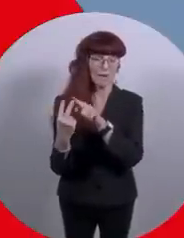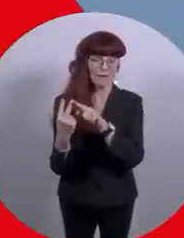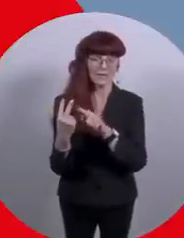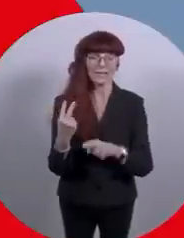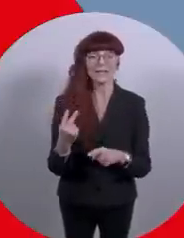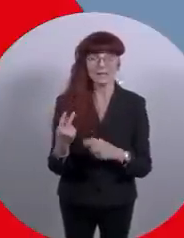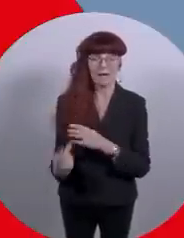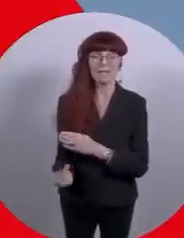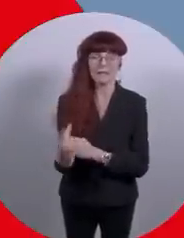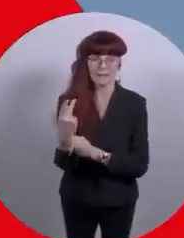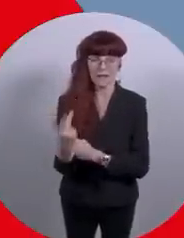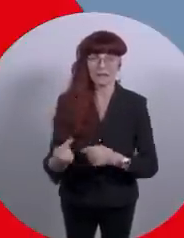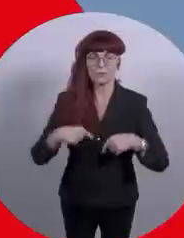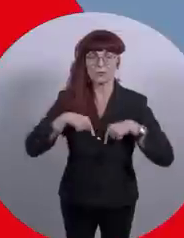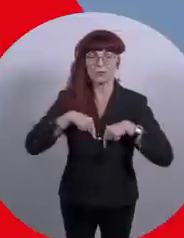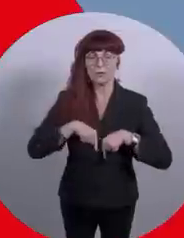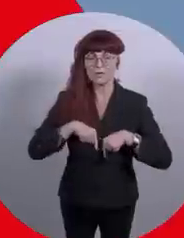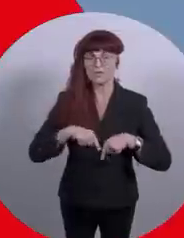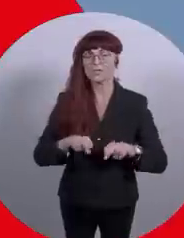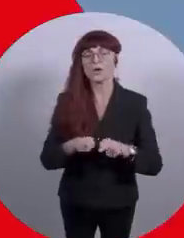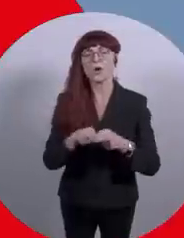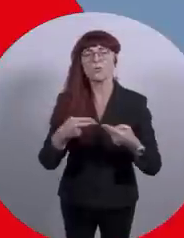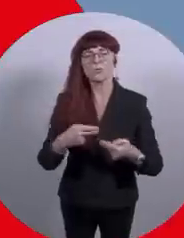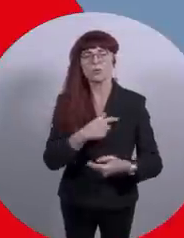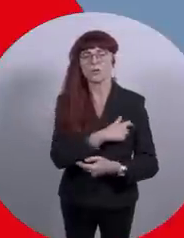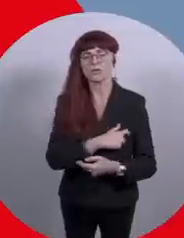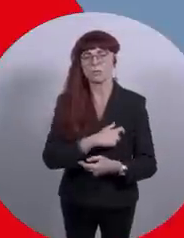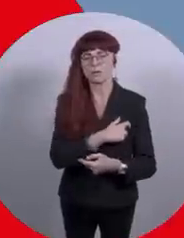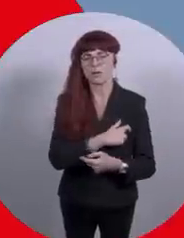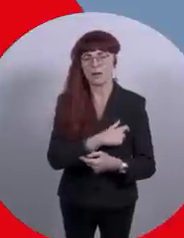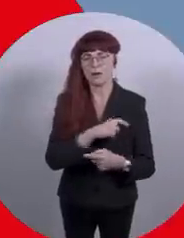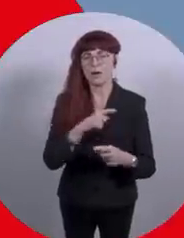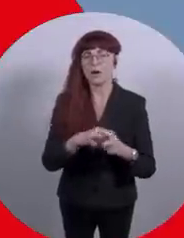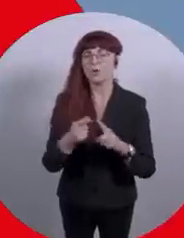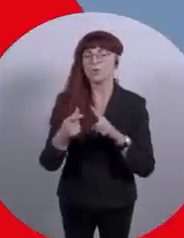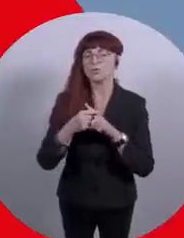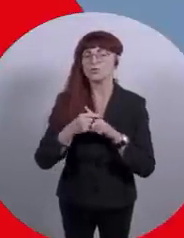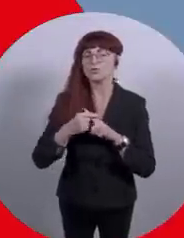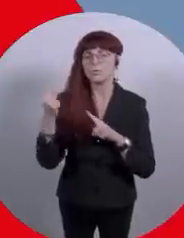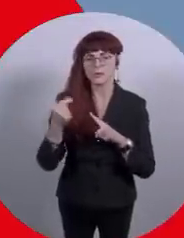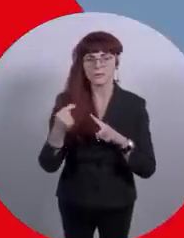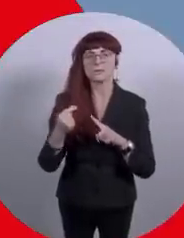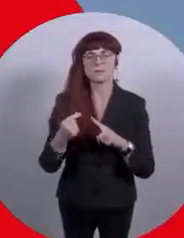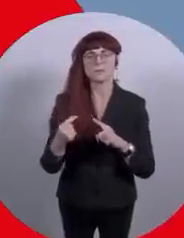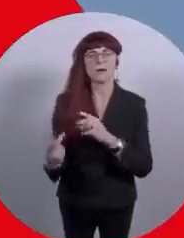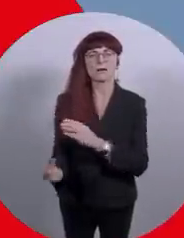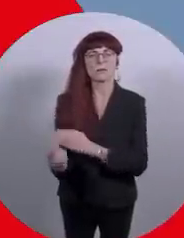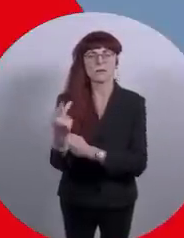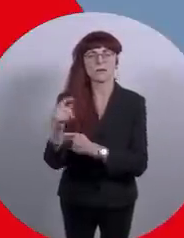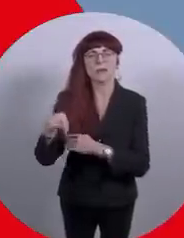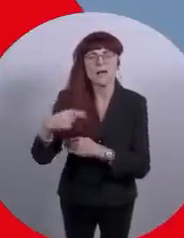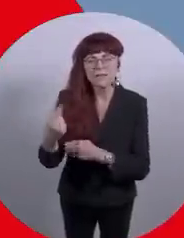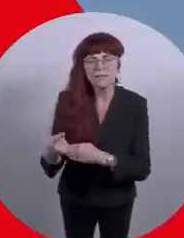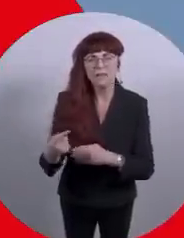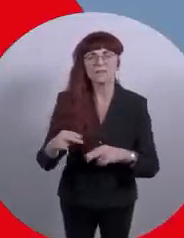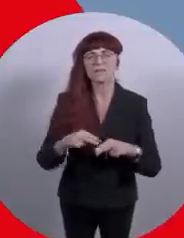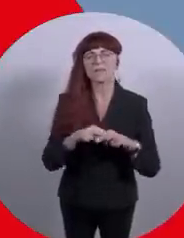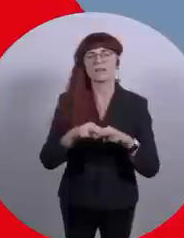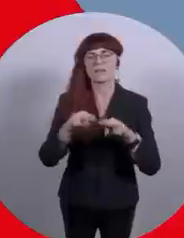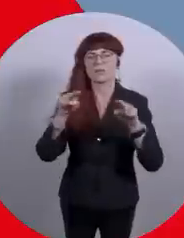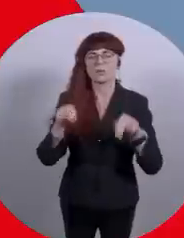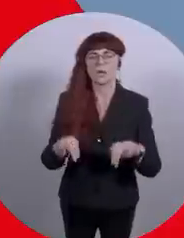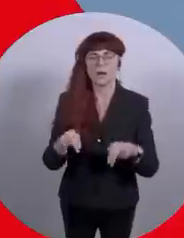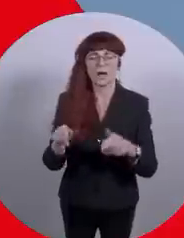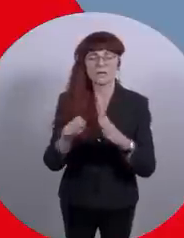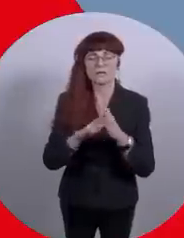Vorsitz der Bundespartei und die Spitzenkandidatur für die nächste Nationalratswahl ganz herzlich